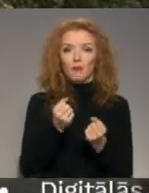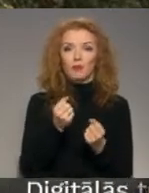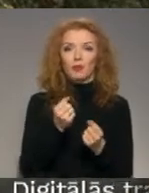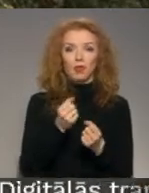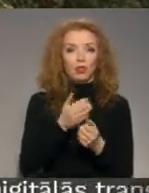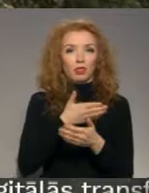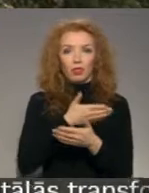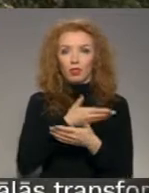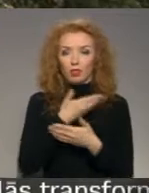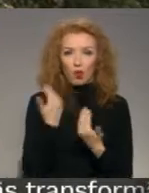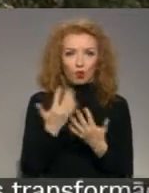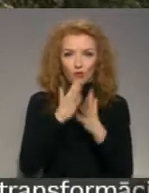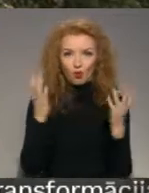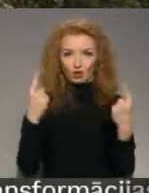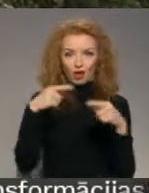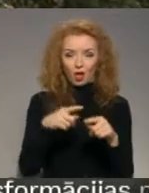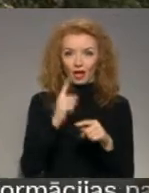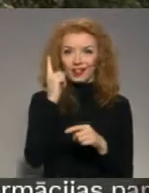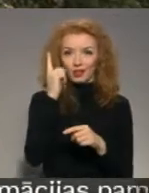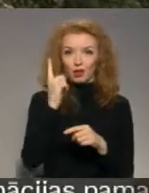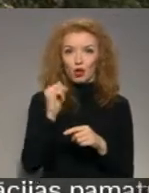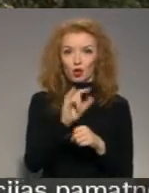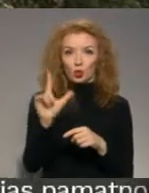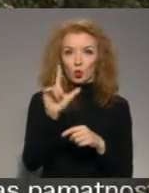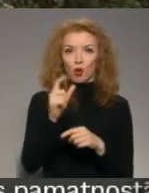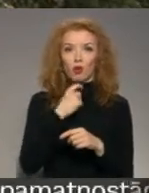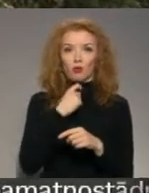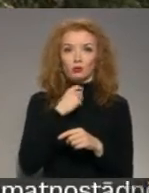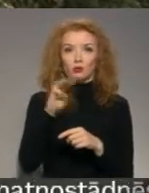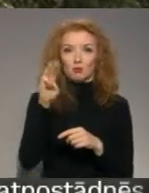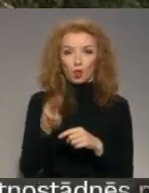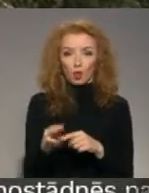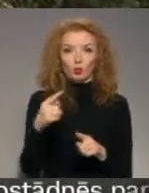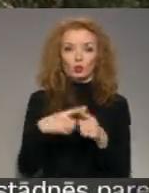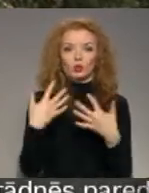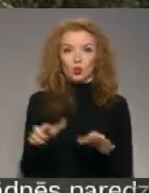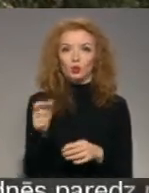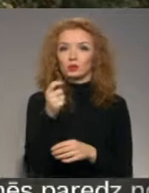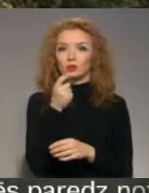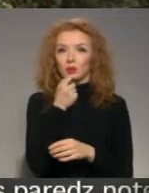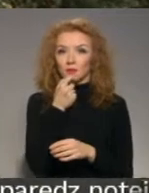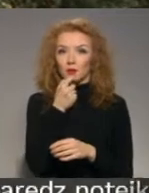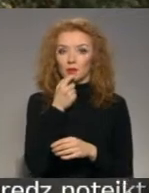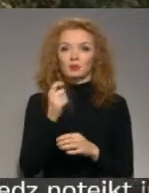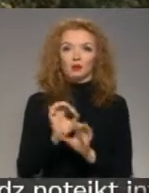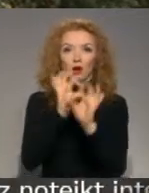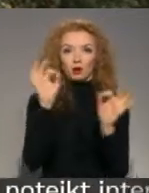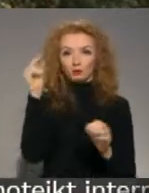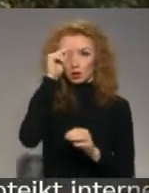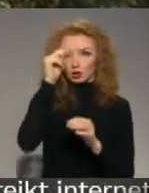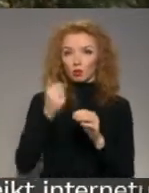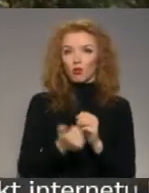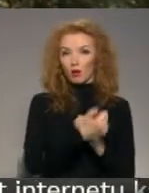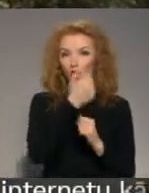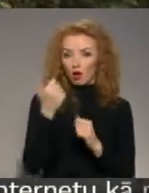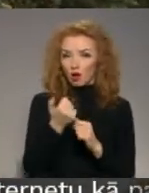daudz laika, jo tas ir jūnijs, jūlijs un septembris jau ir tātad mācību gads sākas. Tātad